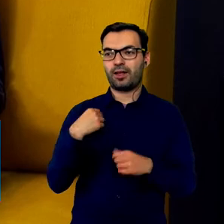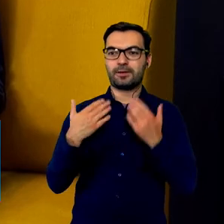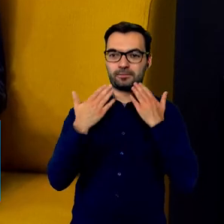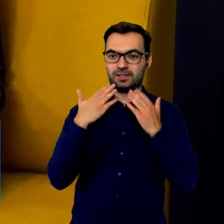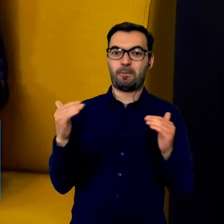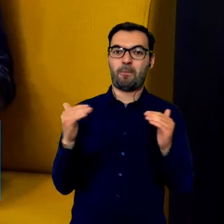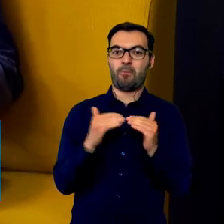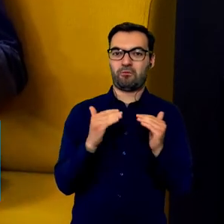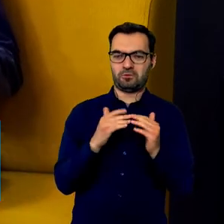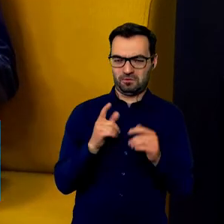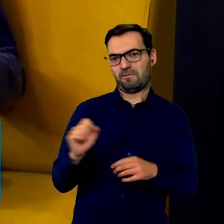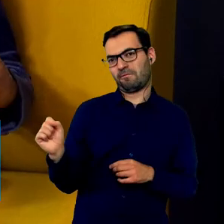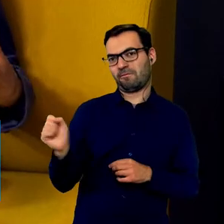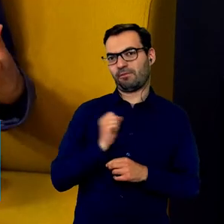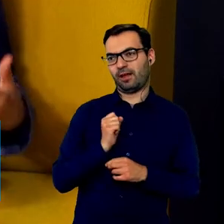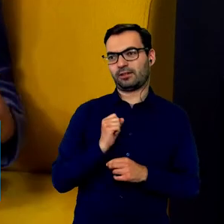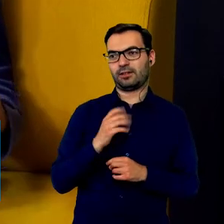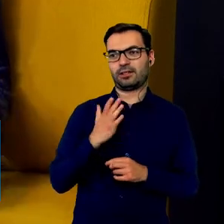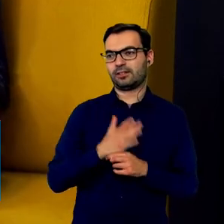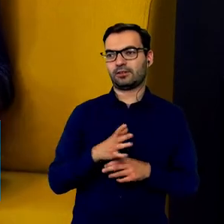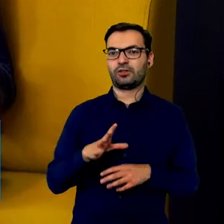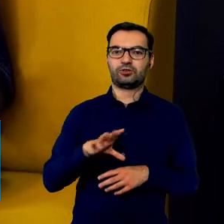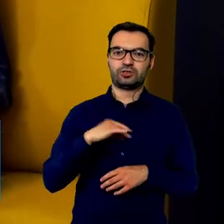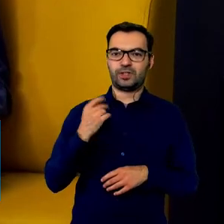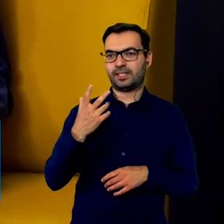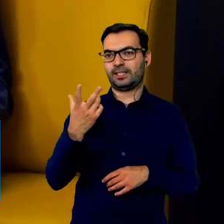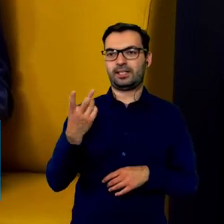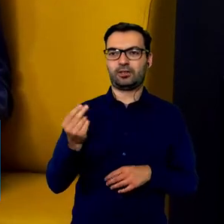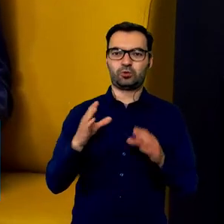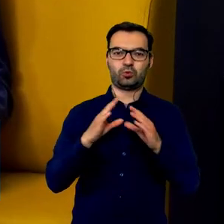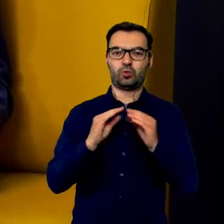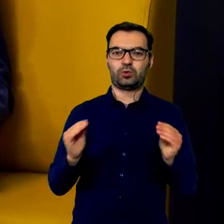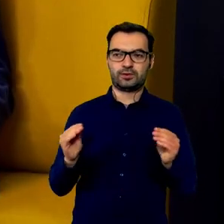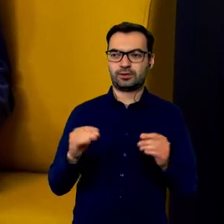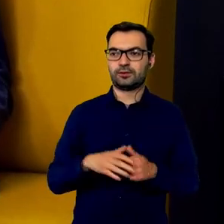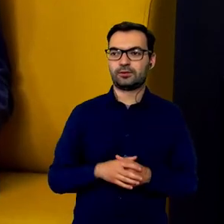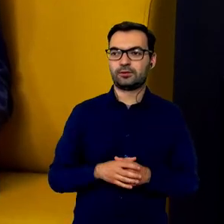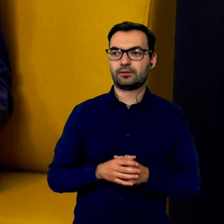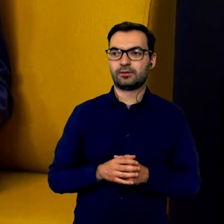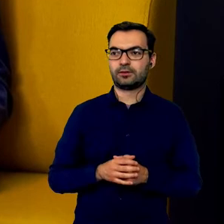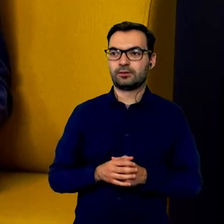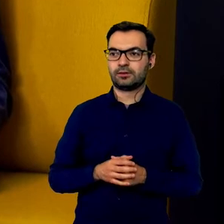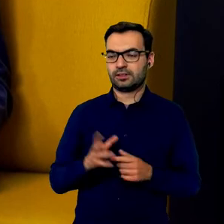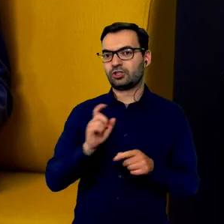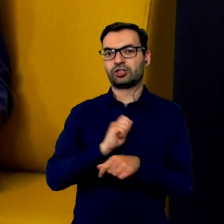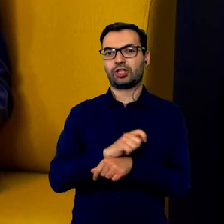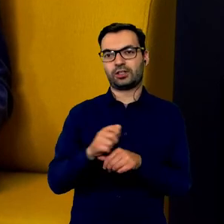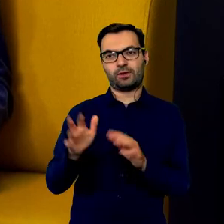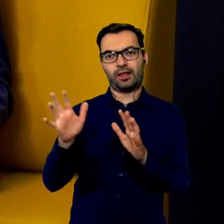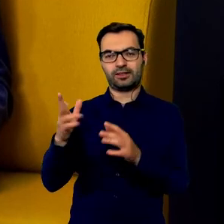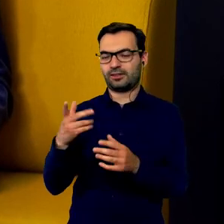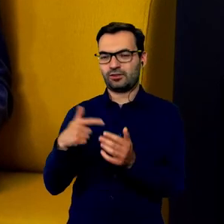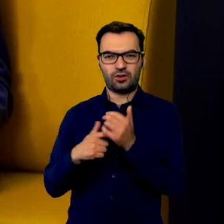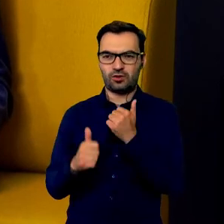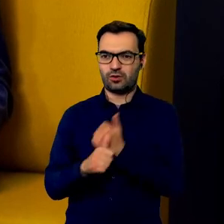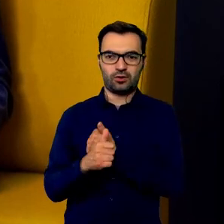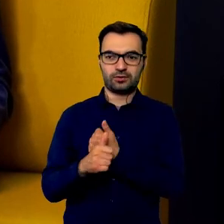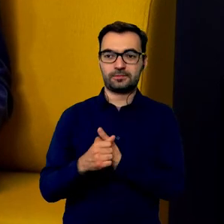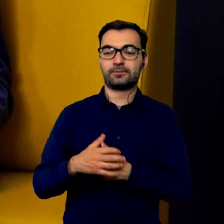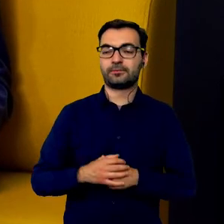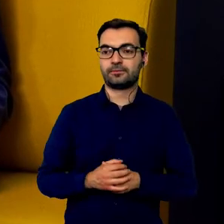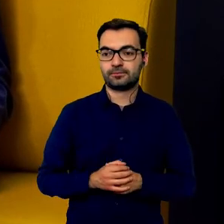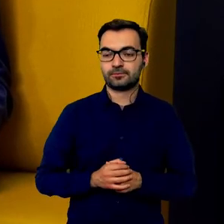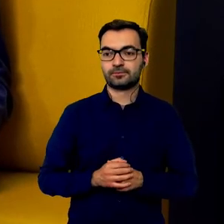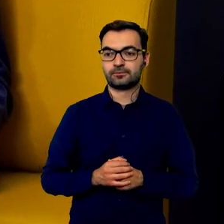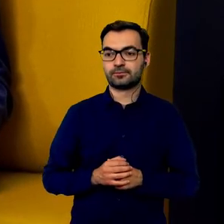jest fajne, a nie przez okopy Świętej Trójcy i przedmurzcze chrześcijaństwa, tak uważam.